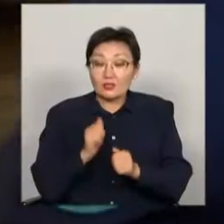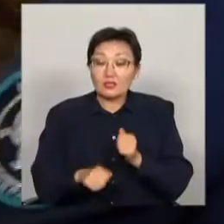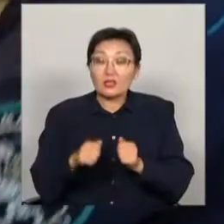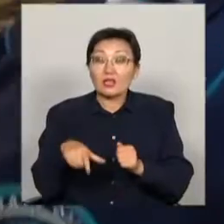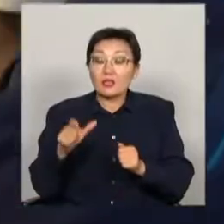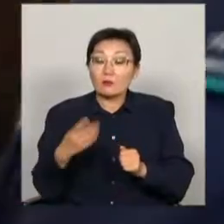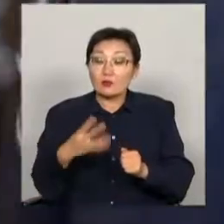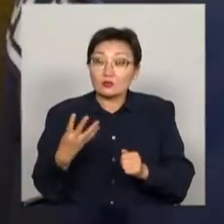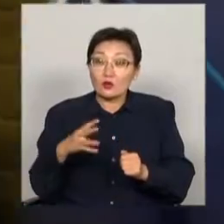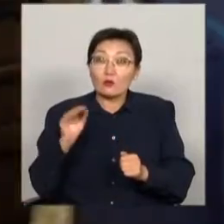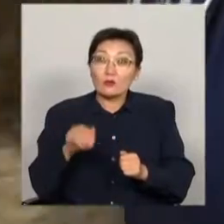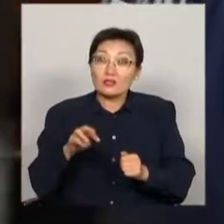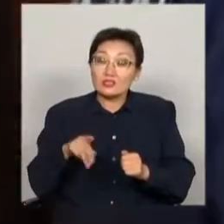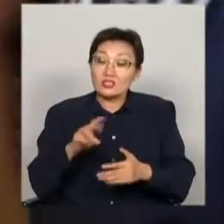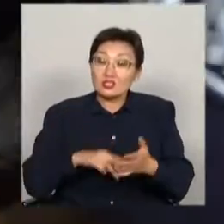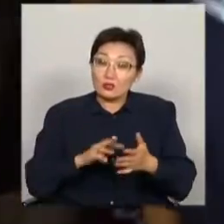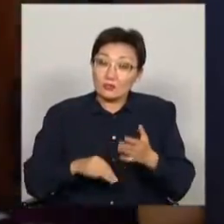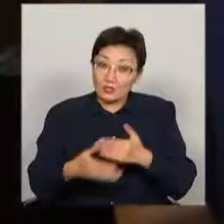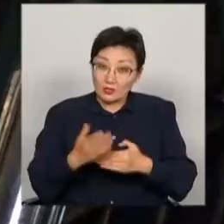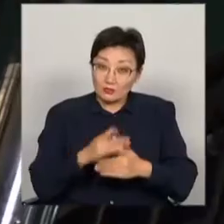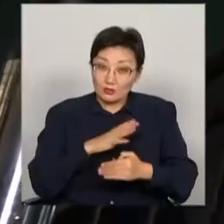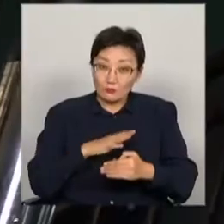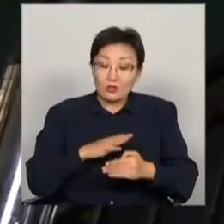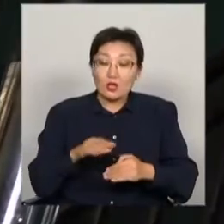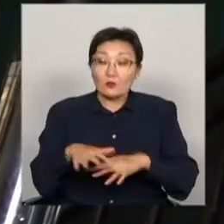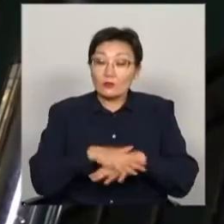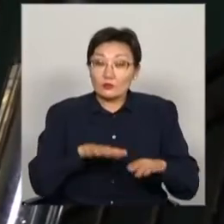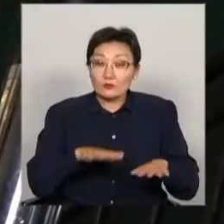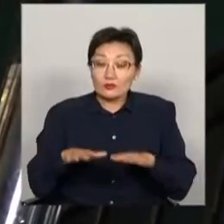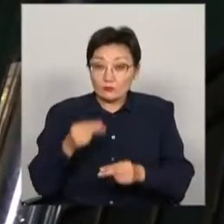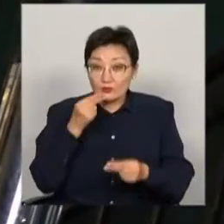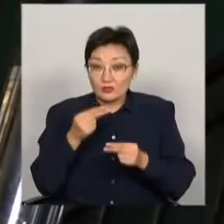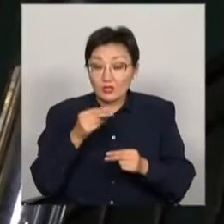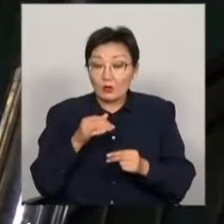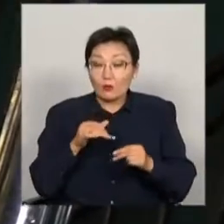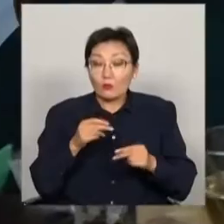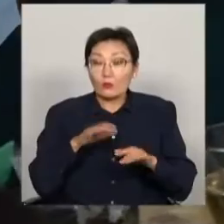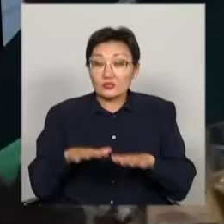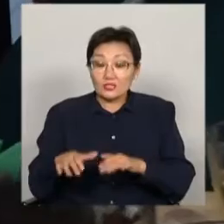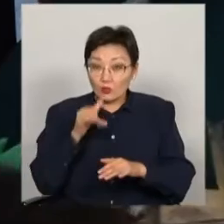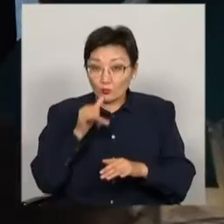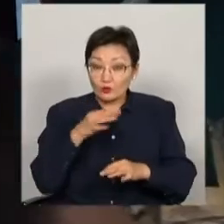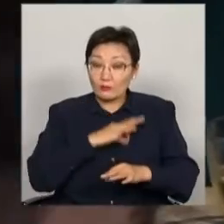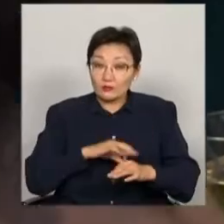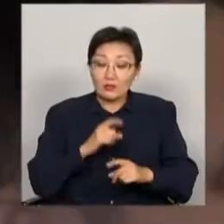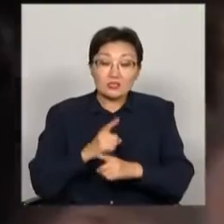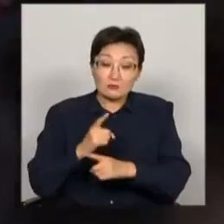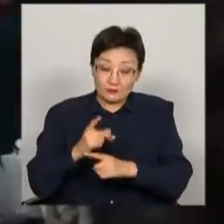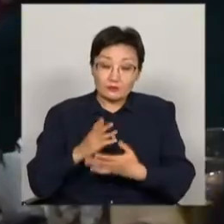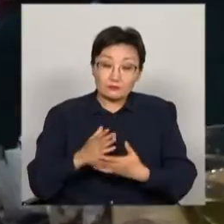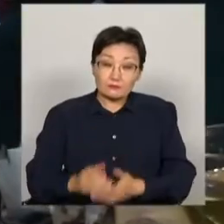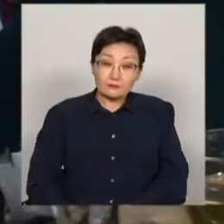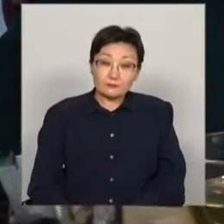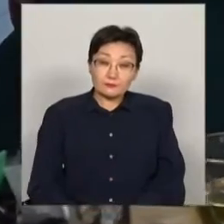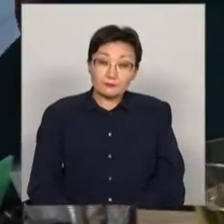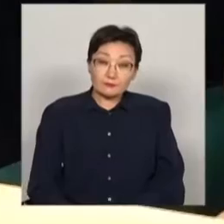теңге көлемінде айыппұл салынды. Еске сала кетейік, ел бойынша қоғамдық орындарда қорқор пайдалануға мүлде тыйым салынған. Мерей Қанапьянов, Ғани